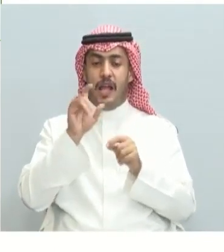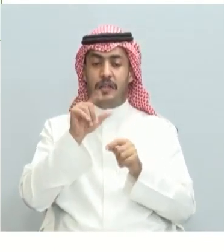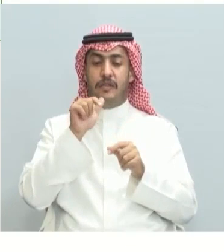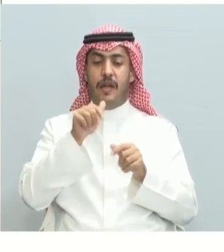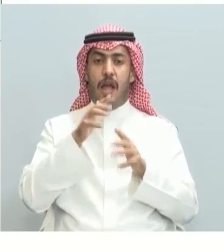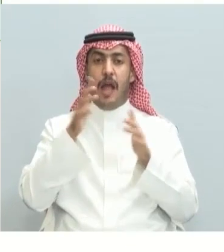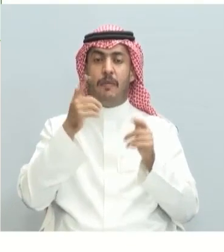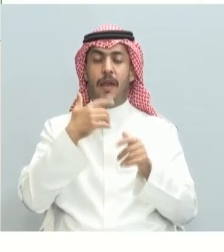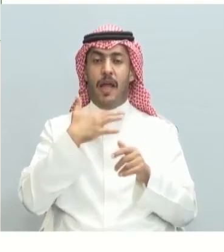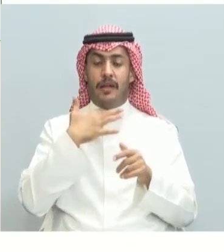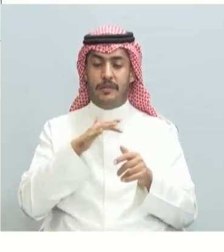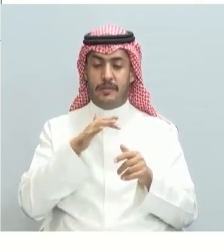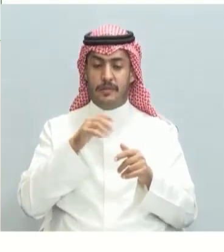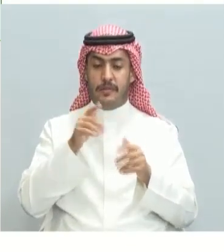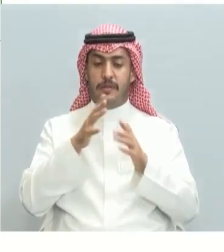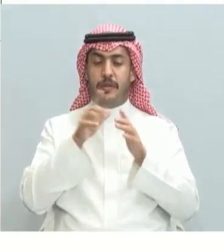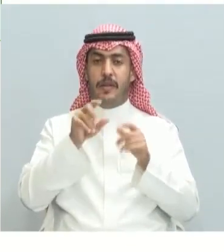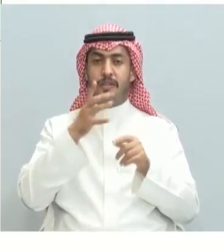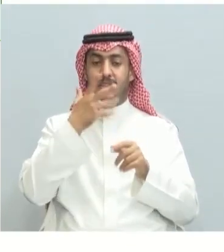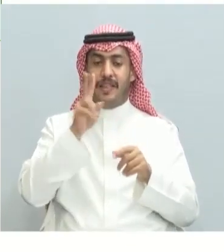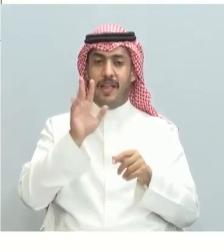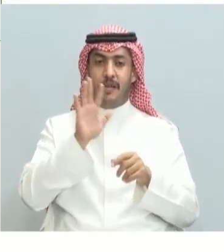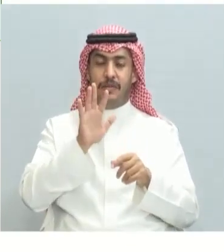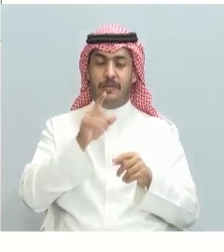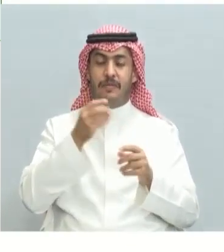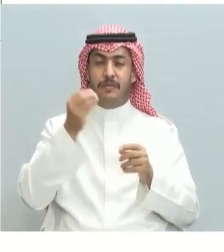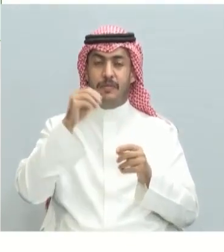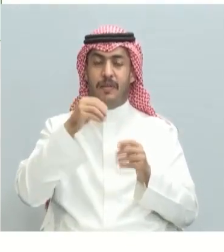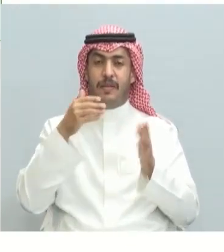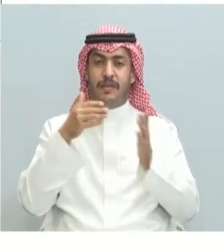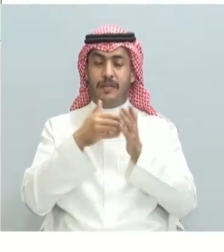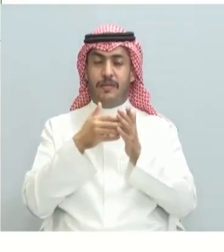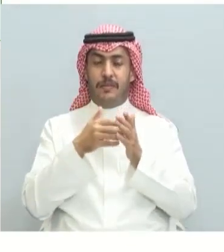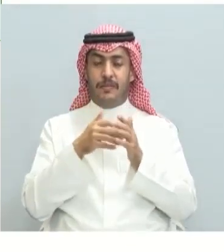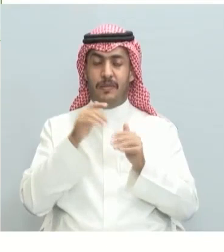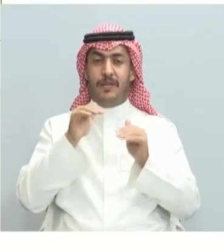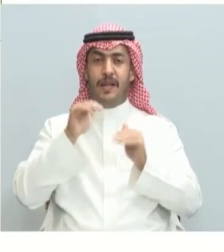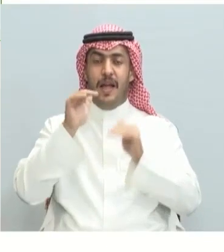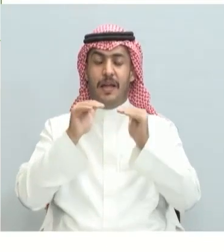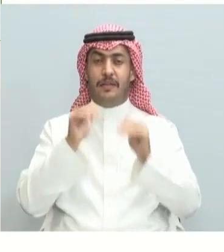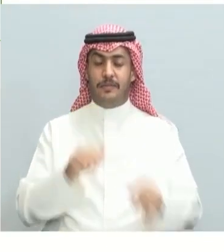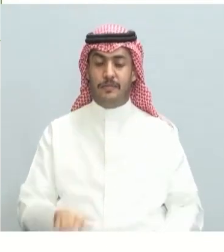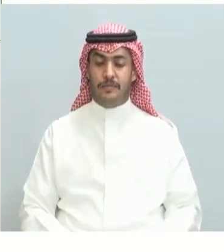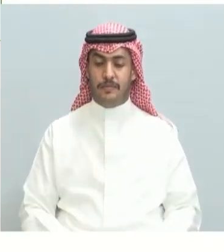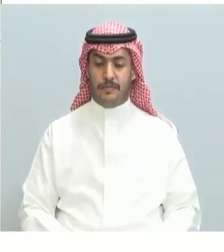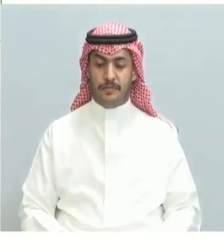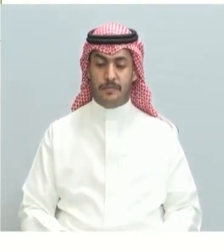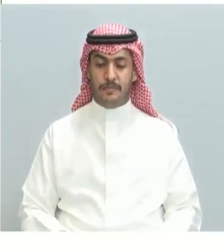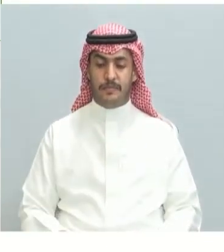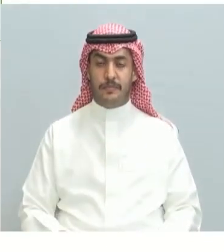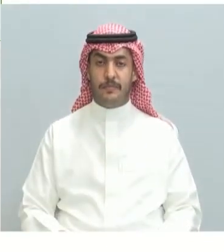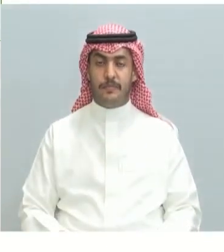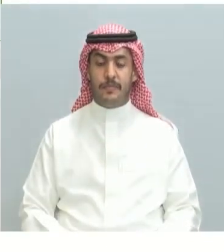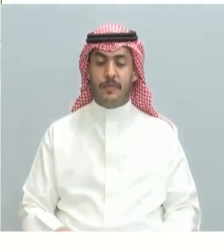في معدلات قصيره الاجل في الشكل 2 خ تخطي المعادلات العائد عفوا قصير الاجل المعدلات طويله